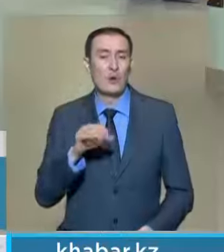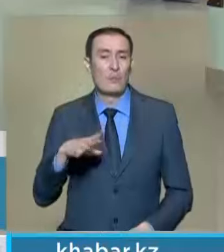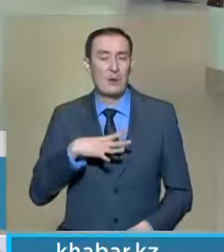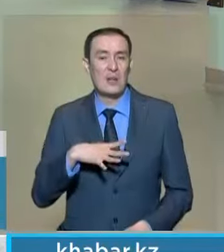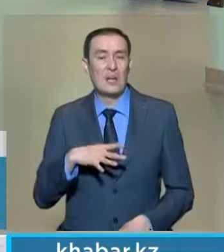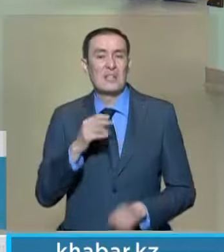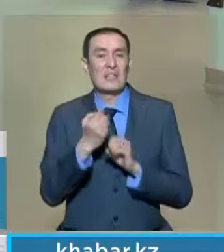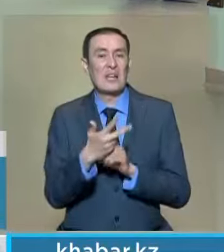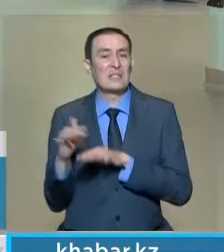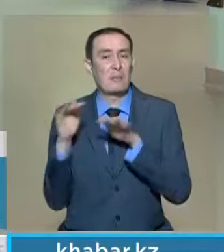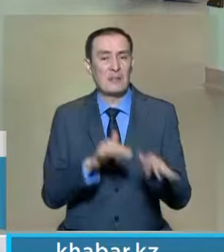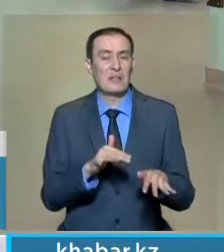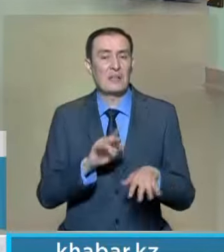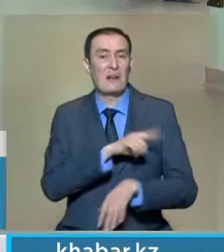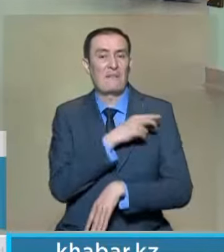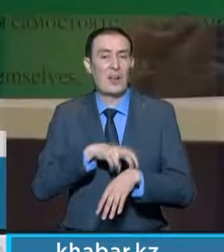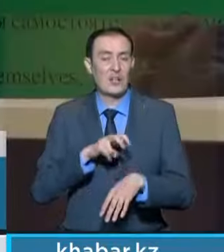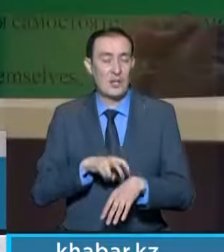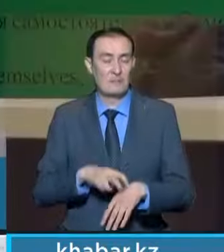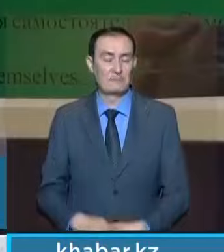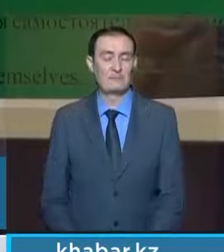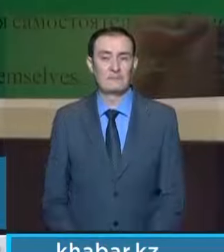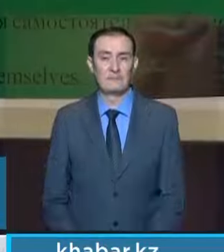было совершено 13 нападений на медработников.